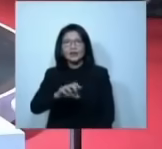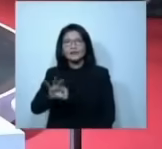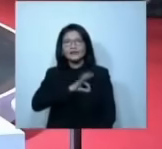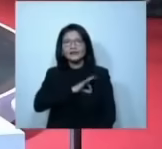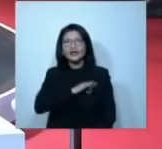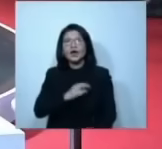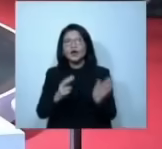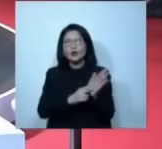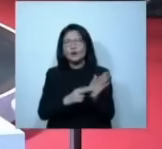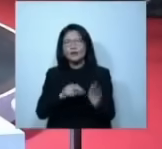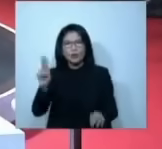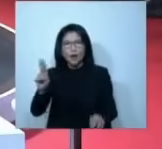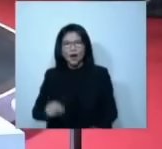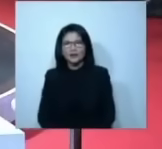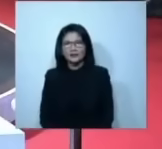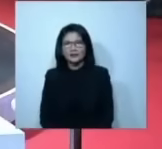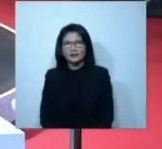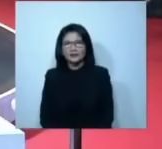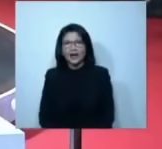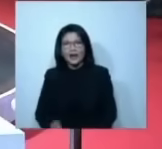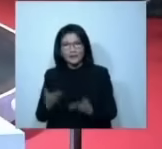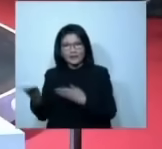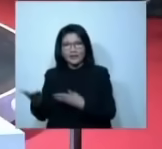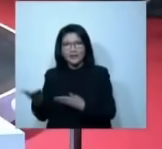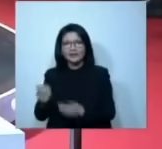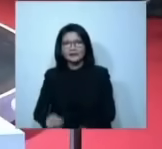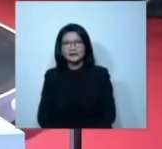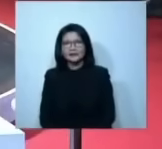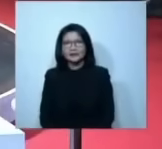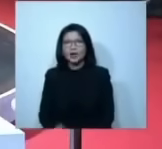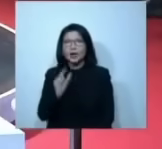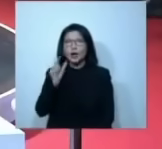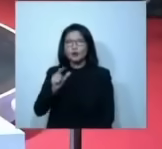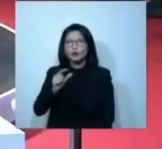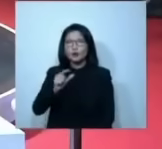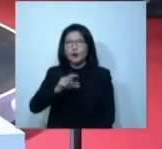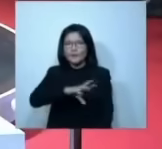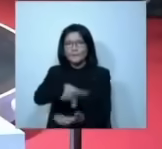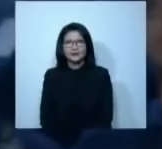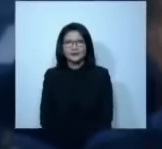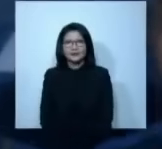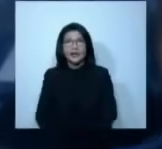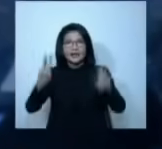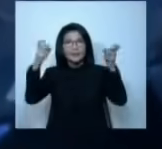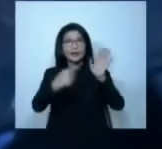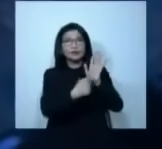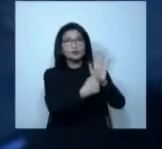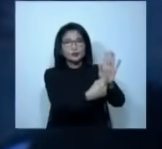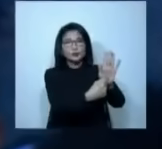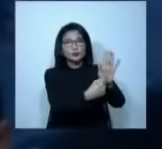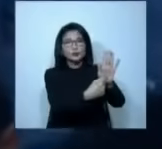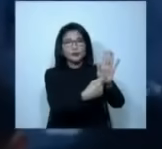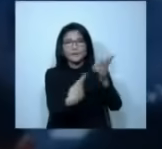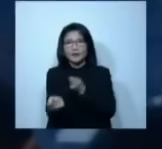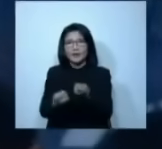menurut saya cukup terbuka cukup e low konct juga gitu ya sebab ee kandidat berani mengatakan